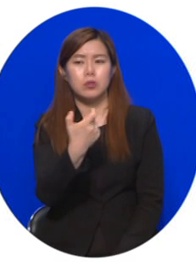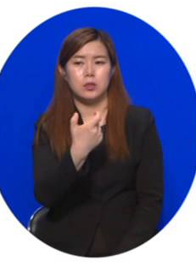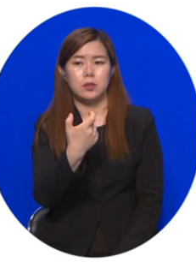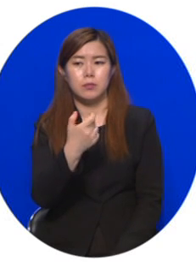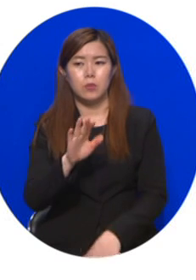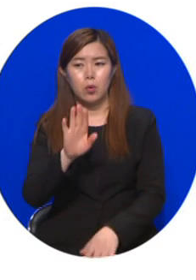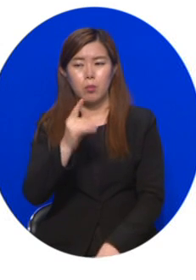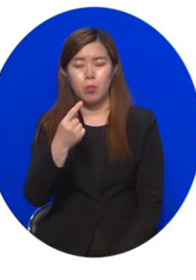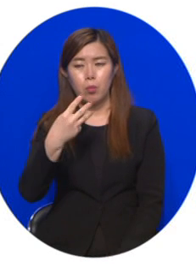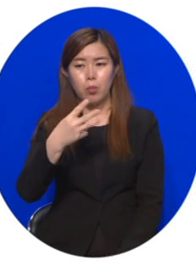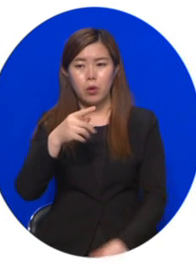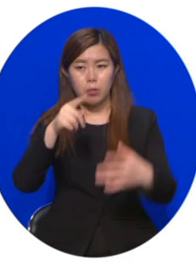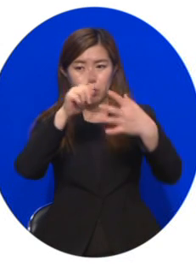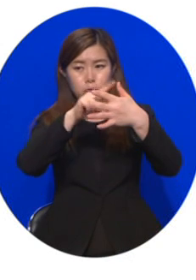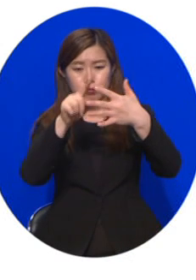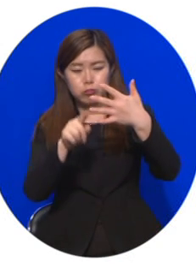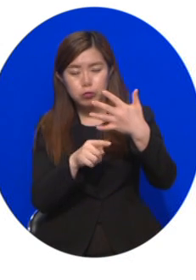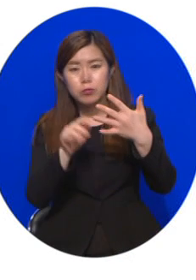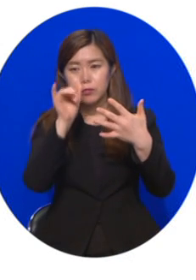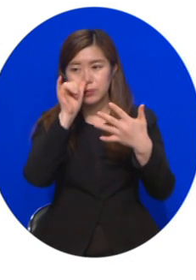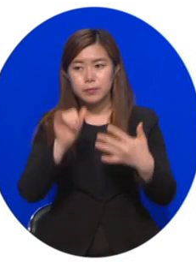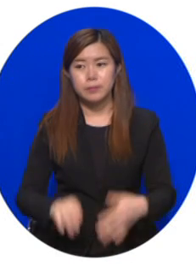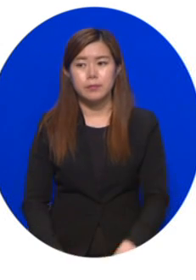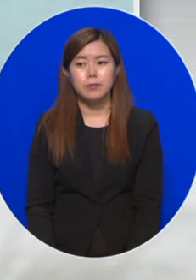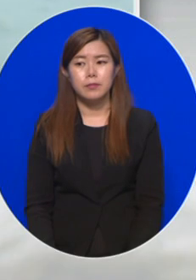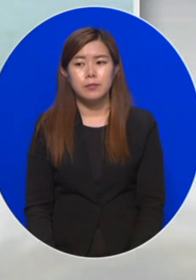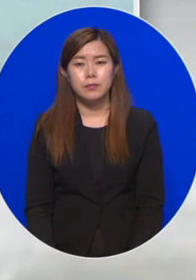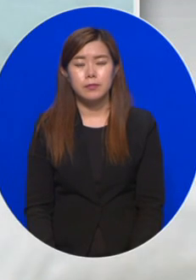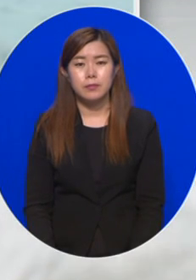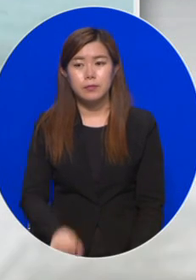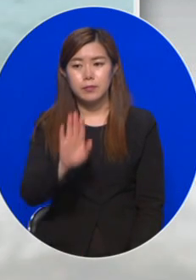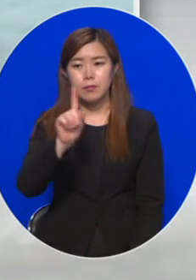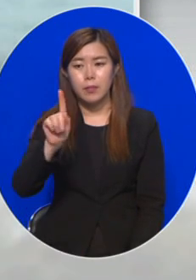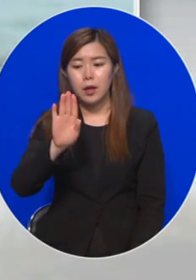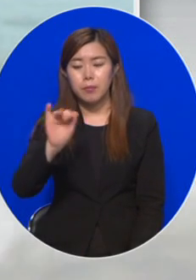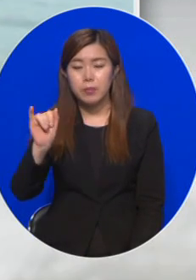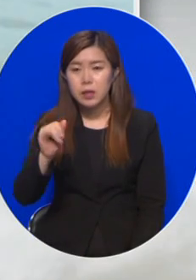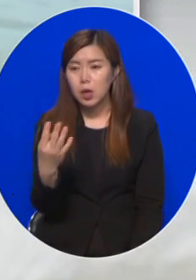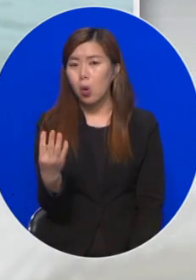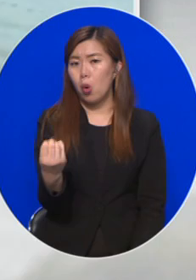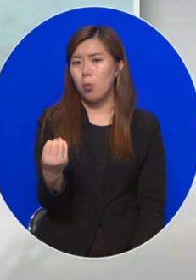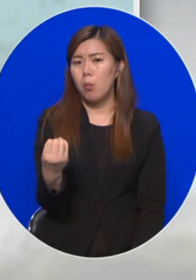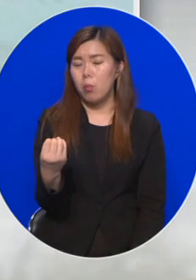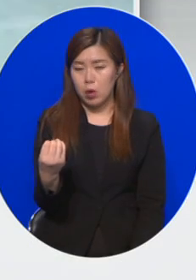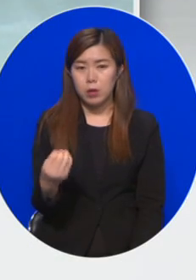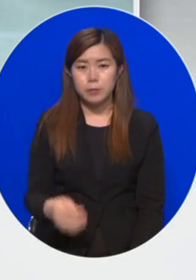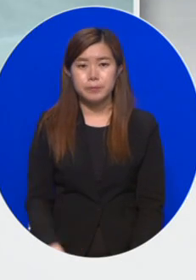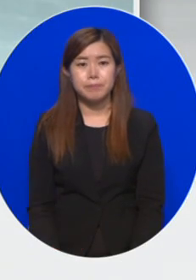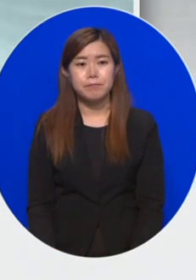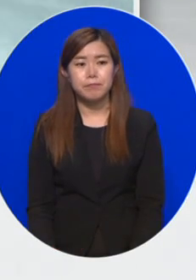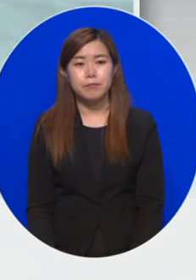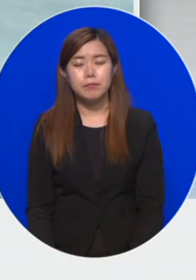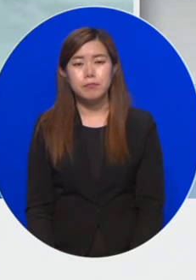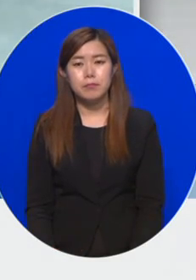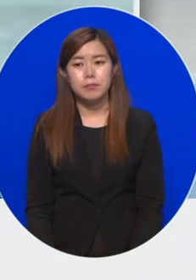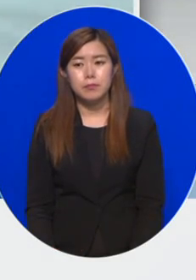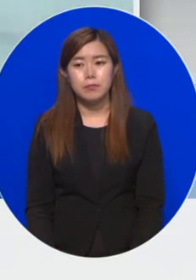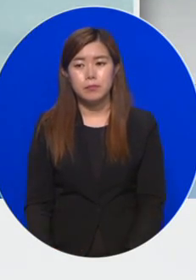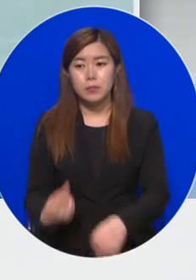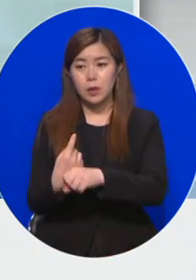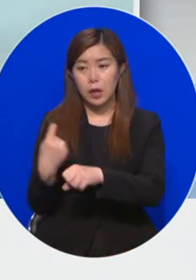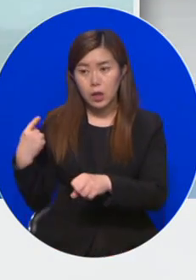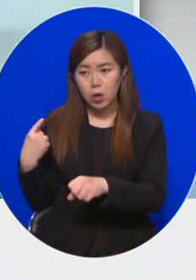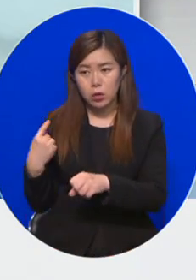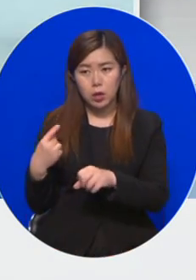볼라빈과 뿌라빌은 링링 등이 그 뒤를 이었는데요. 바비는 얼마나 거센 바람을 몰고 올까요? 지난해